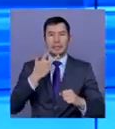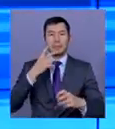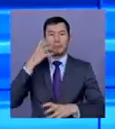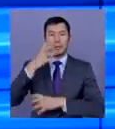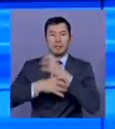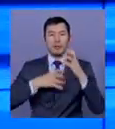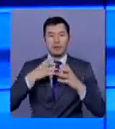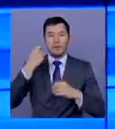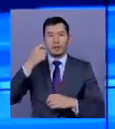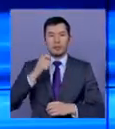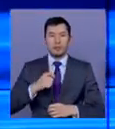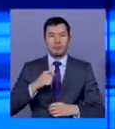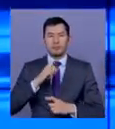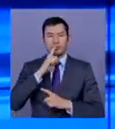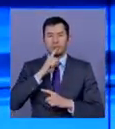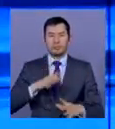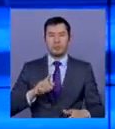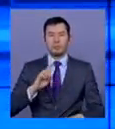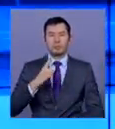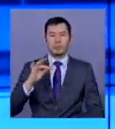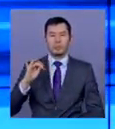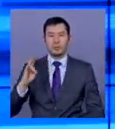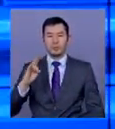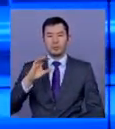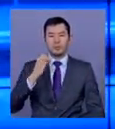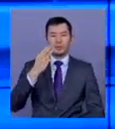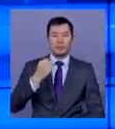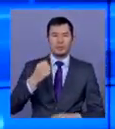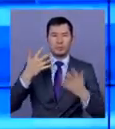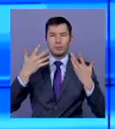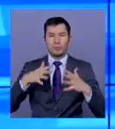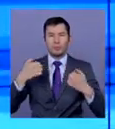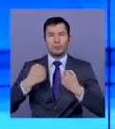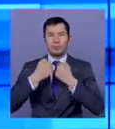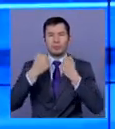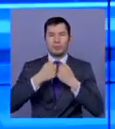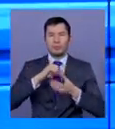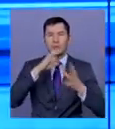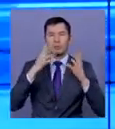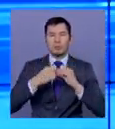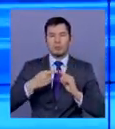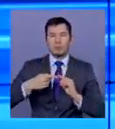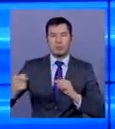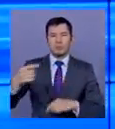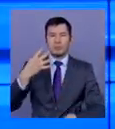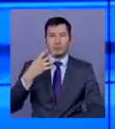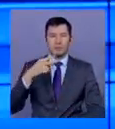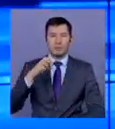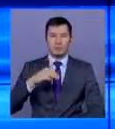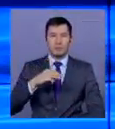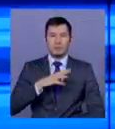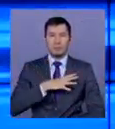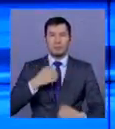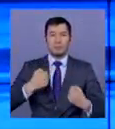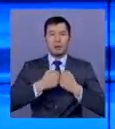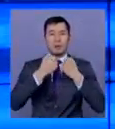дегенге саяды. Өйткені Иран мен Ақша арасындағы мұндай шиеленіс 40 жылдан бері орын алып келеді дейді. Жағдай кейде ушығат, кейде